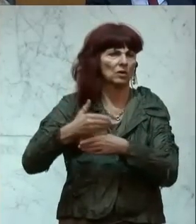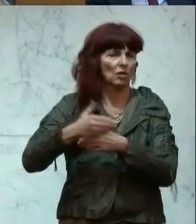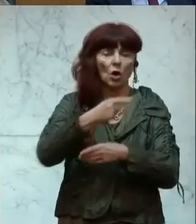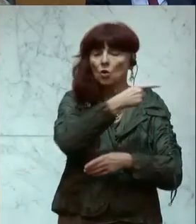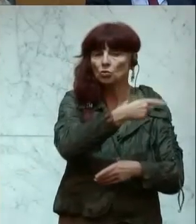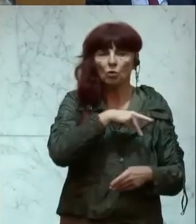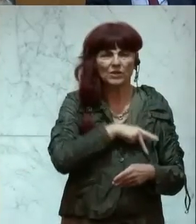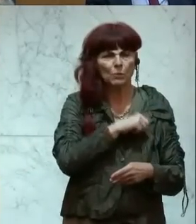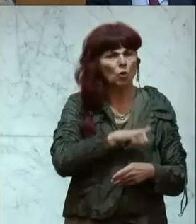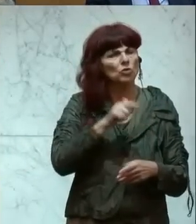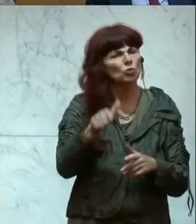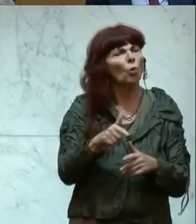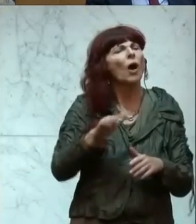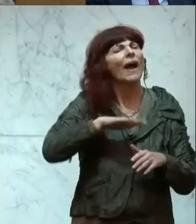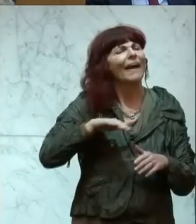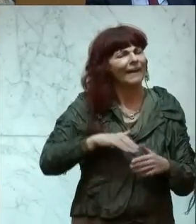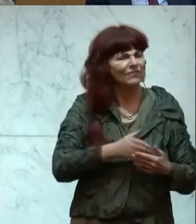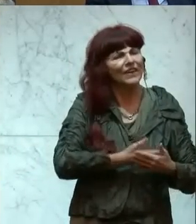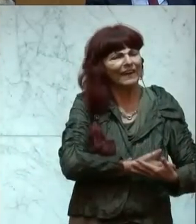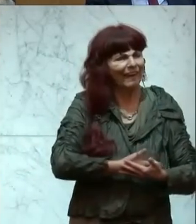dieser Kindesweglegung. Sie sind